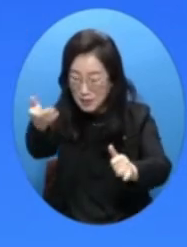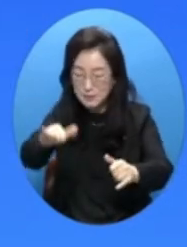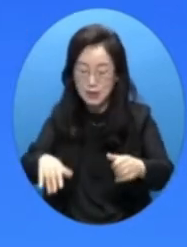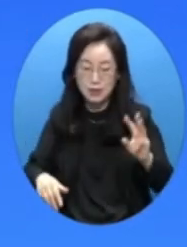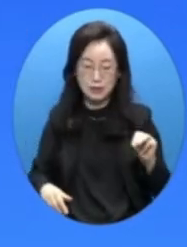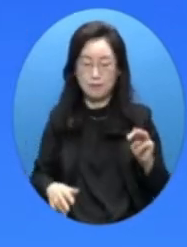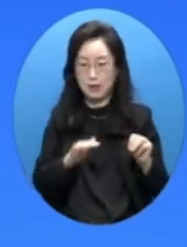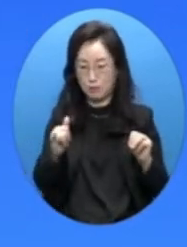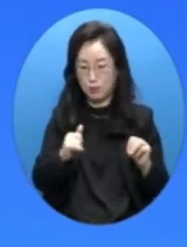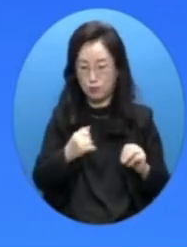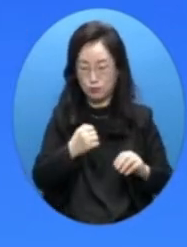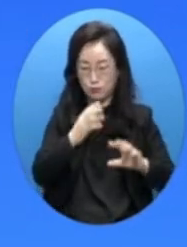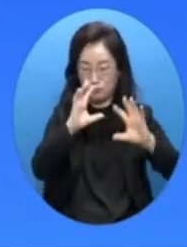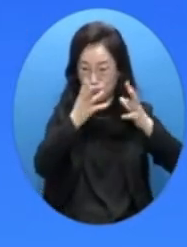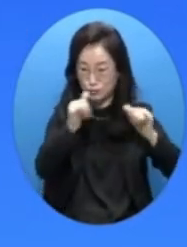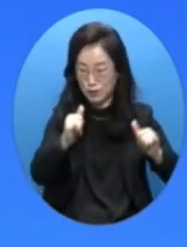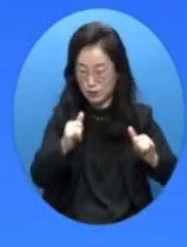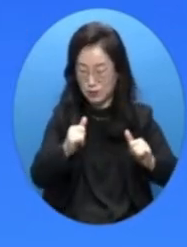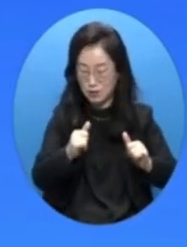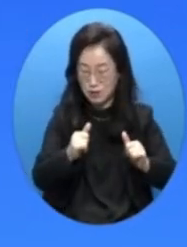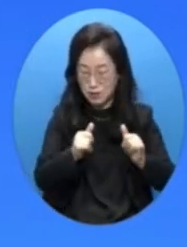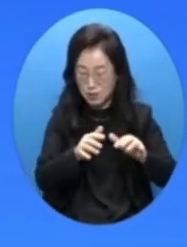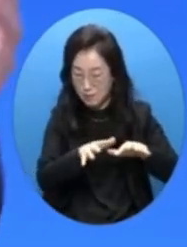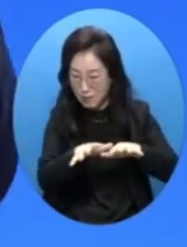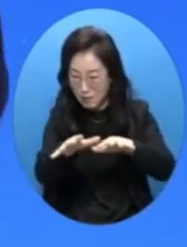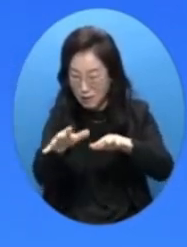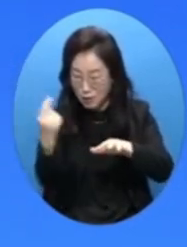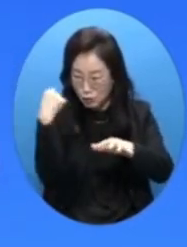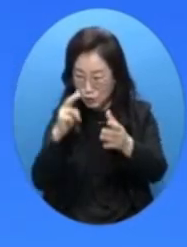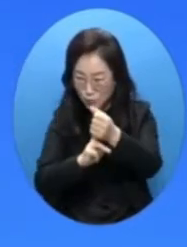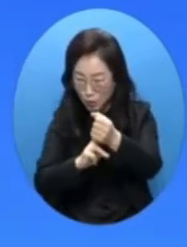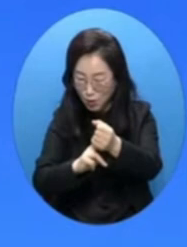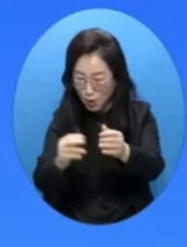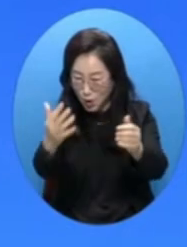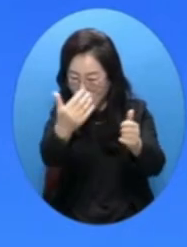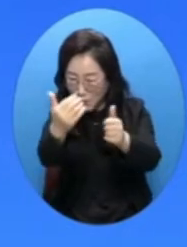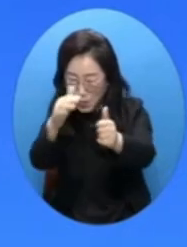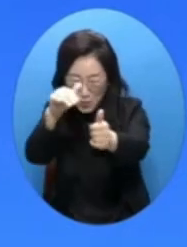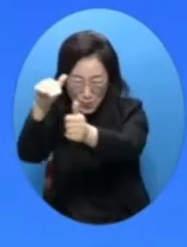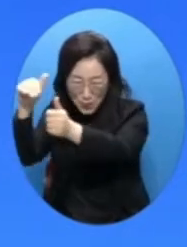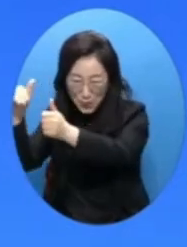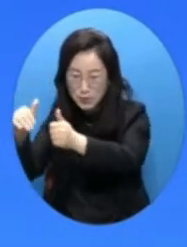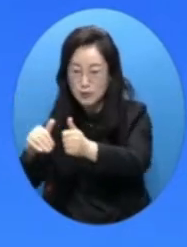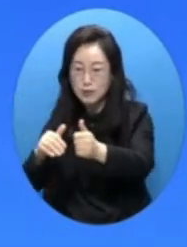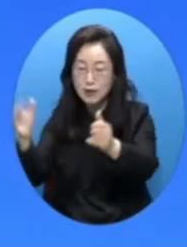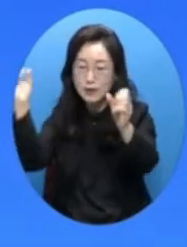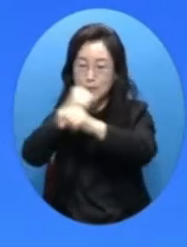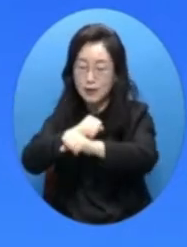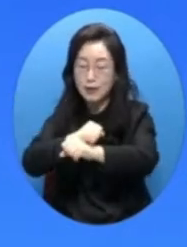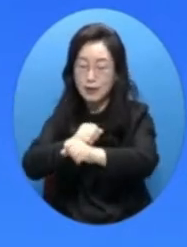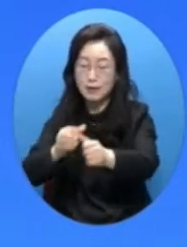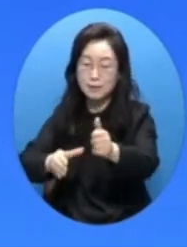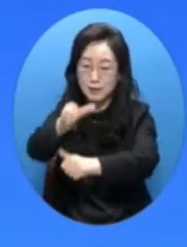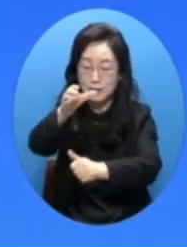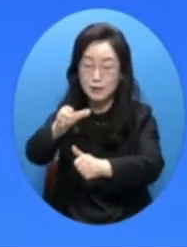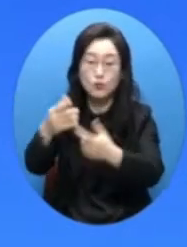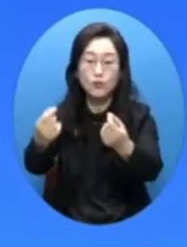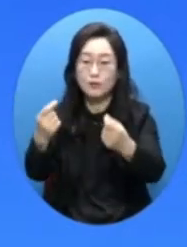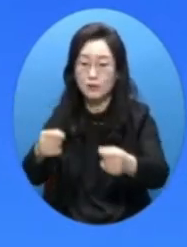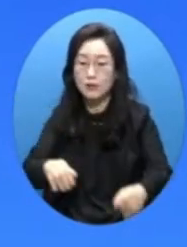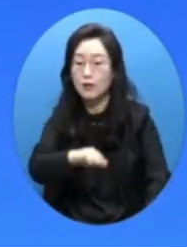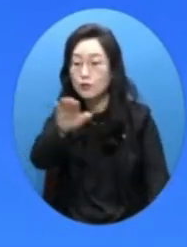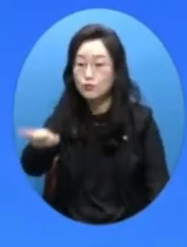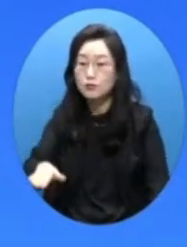군사를 매복하고 그리고 저들 유연해서 전쟁을 하고 나서 그들을 점령한 것처럼 우리가 우리 앞에